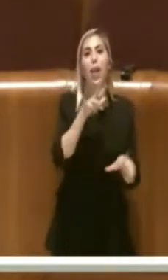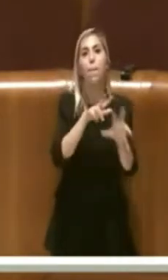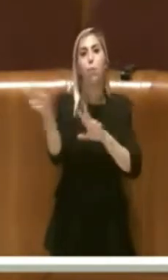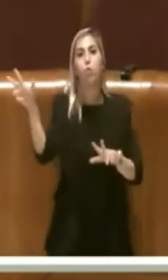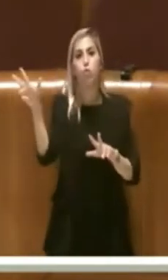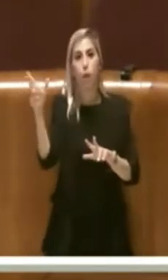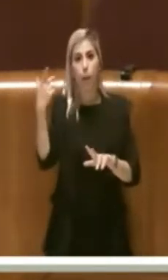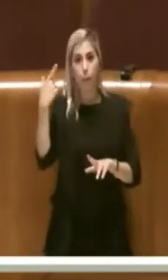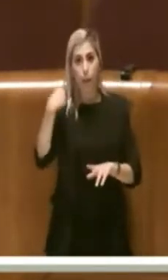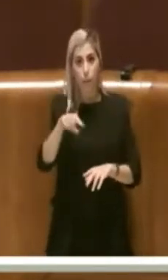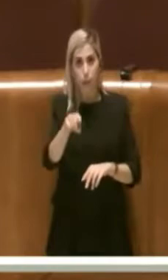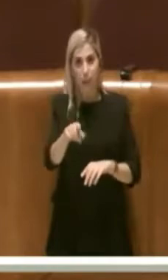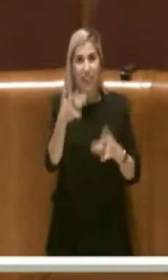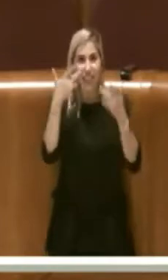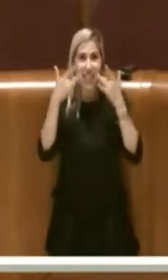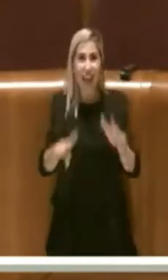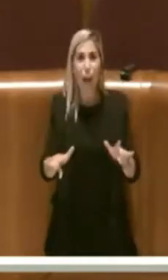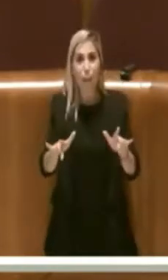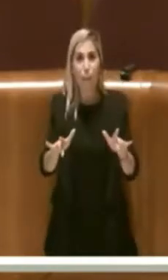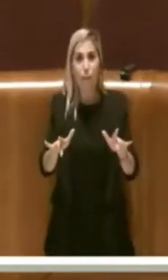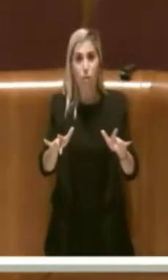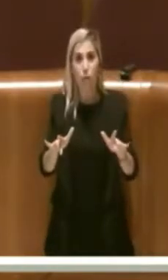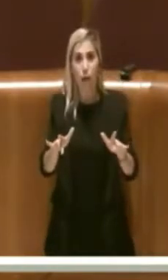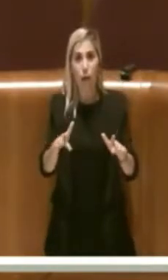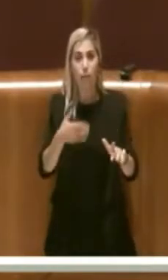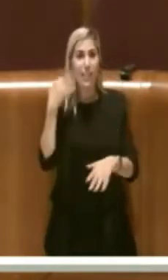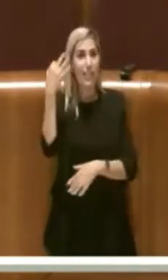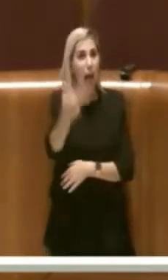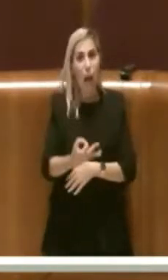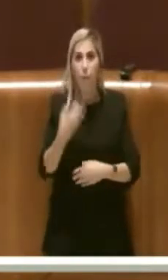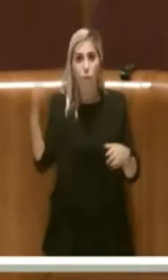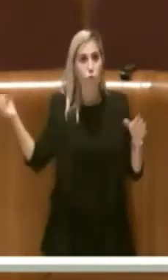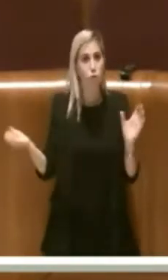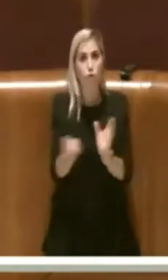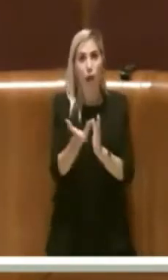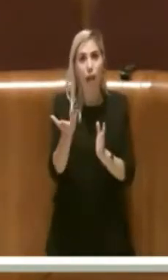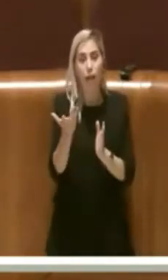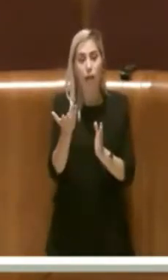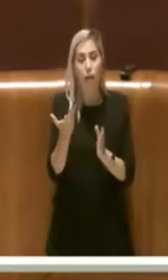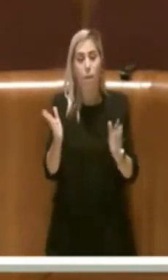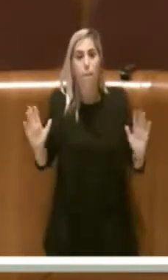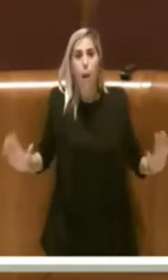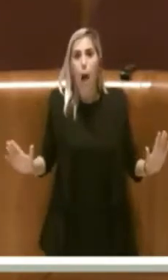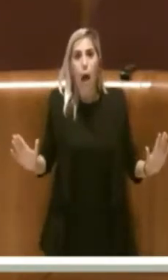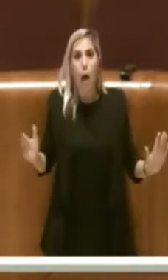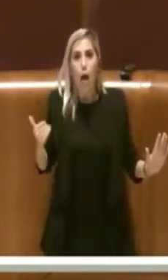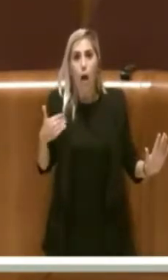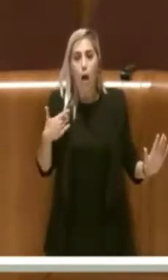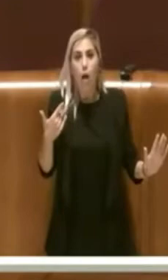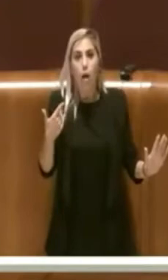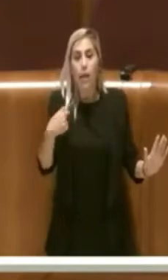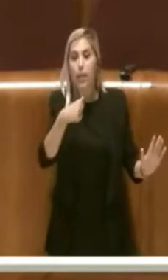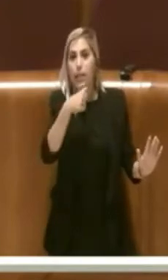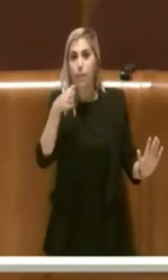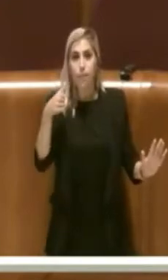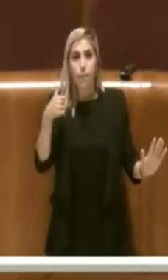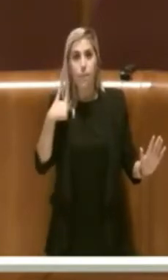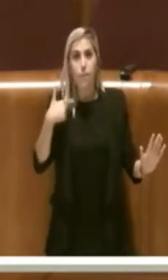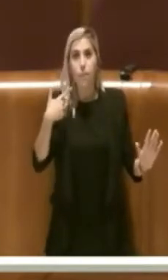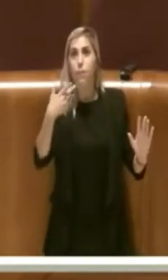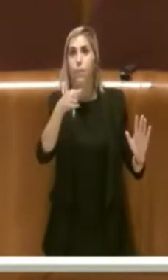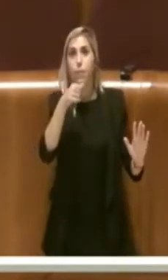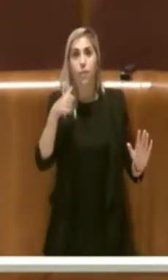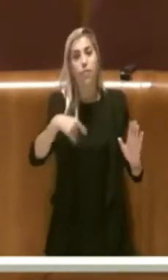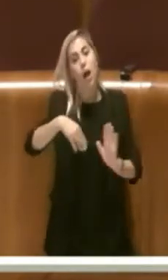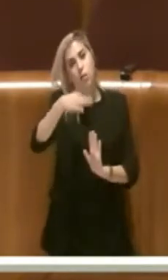è una semplice, come dire, una consuetudine ormai consolidata, che però, insomma, si rendeva necessaria anche per dare una